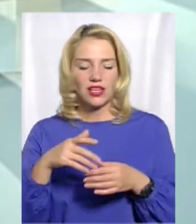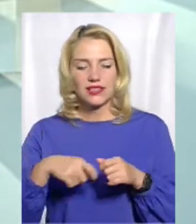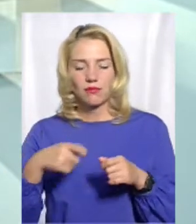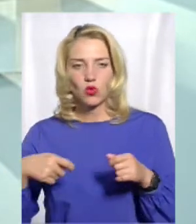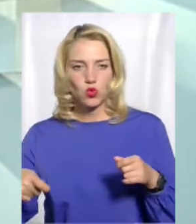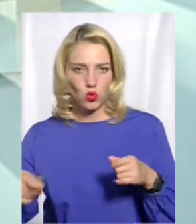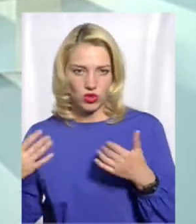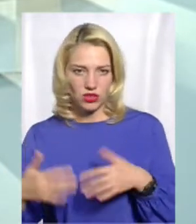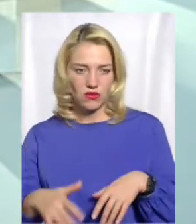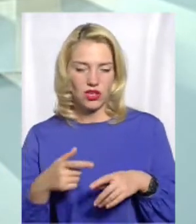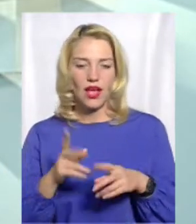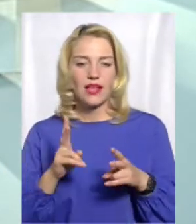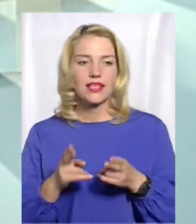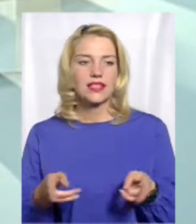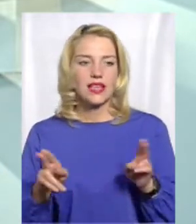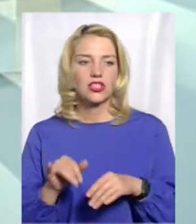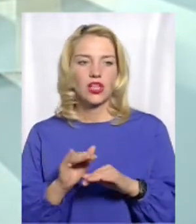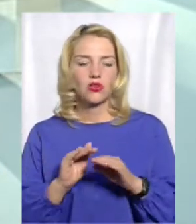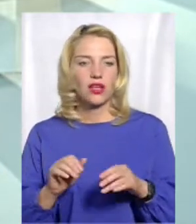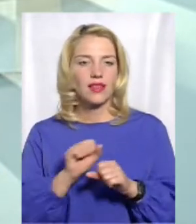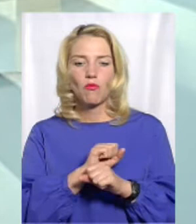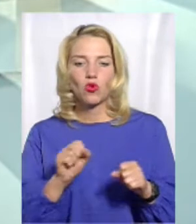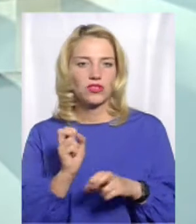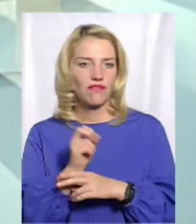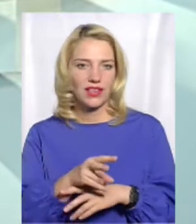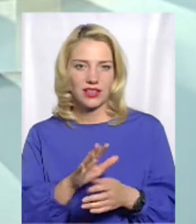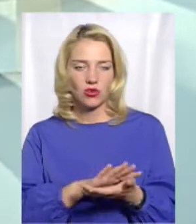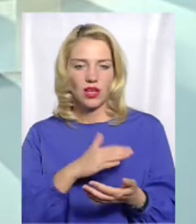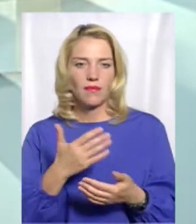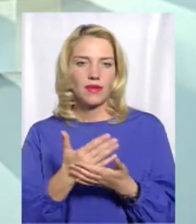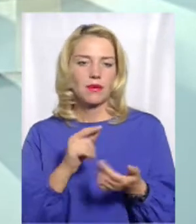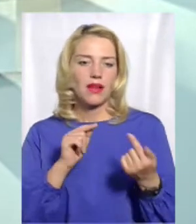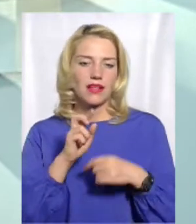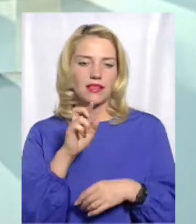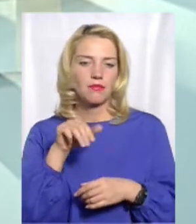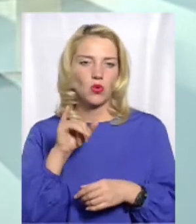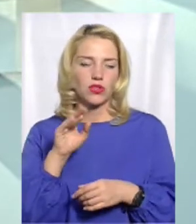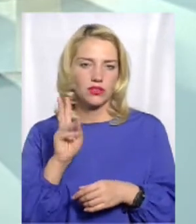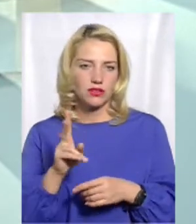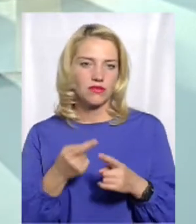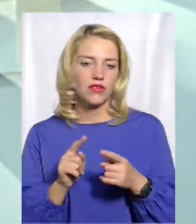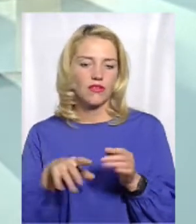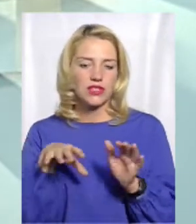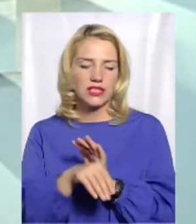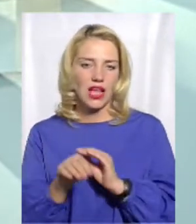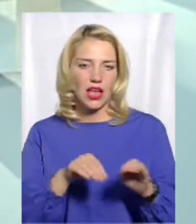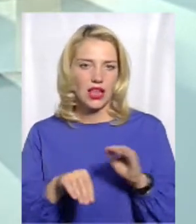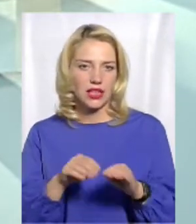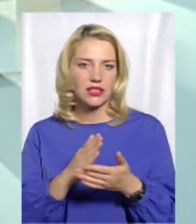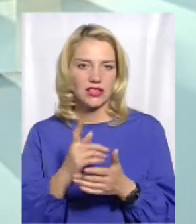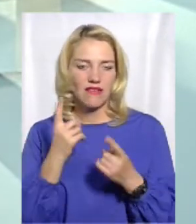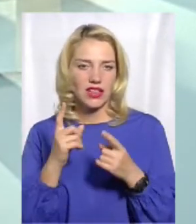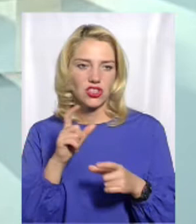людей, їх не можна викидати в смітник, бо особливо, якщо це антибіотики, вони містять в своєму складі великий